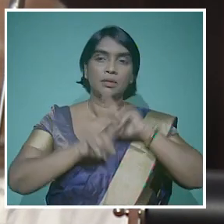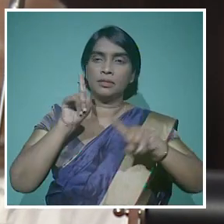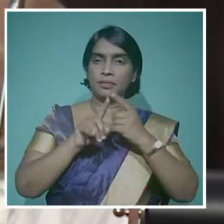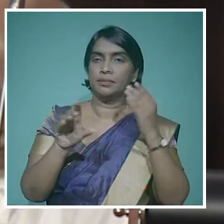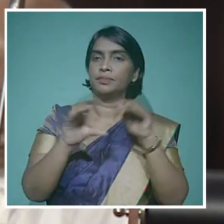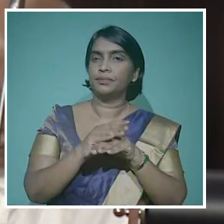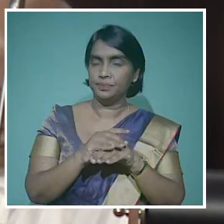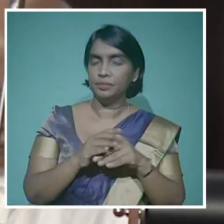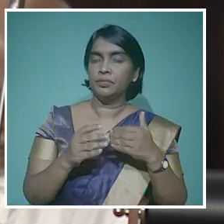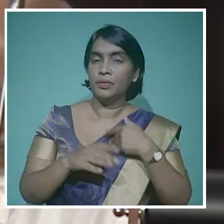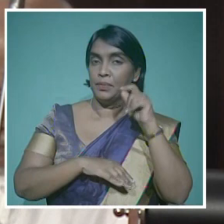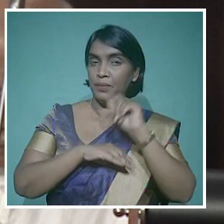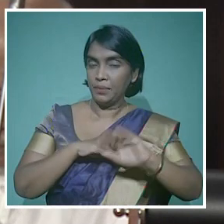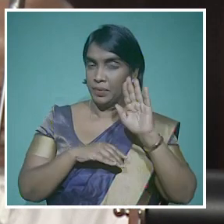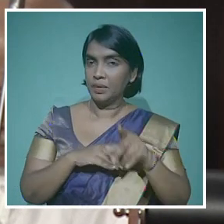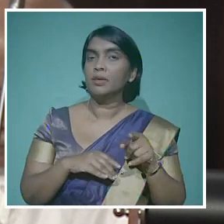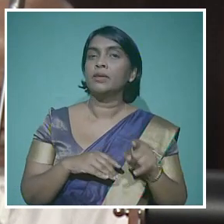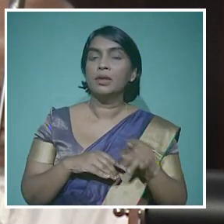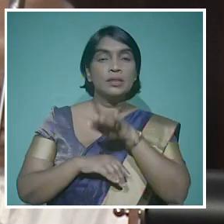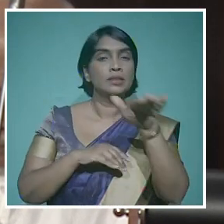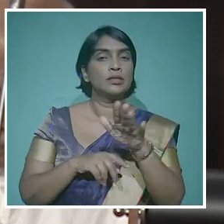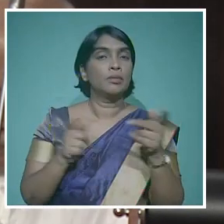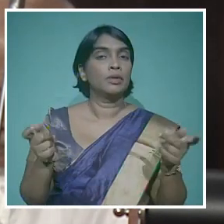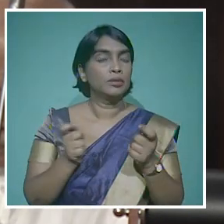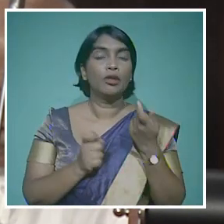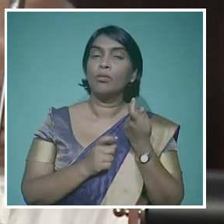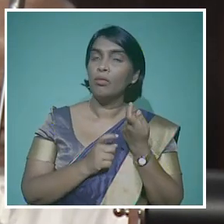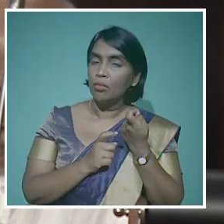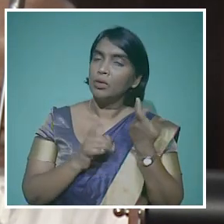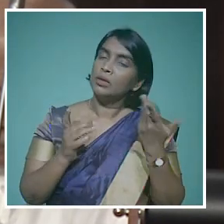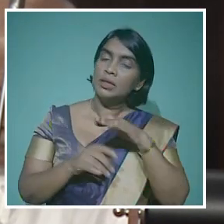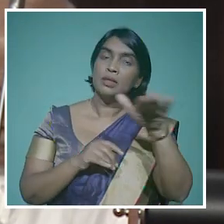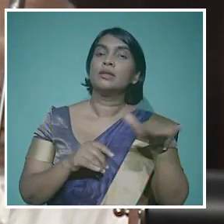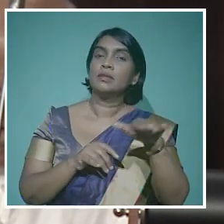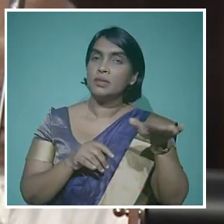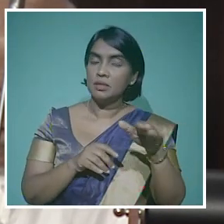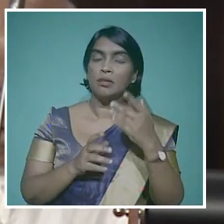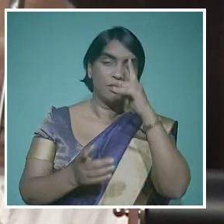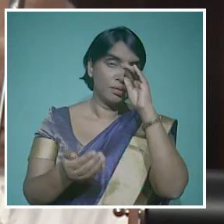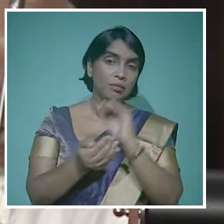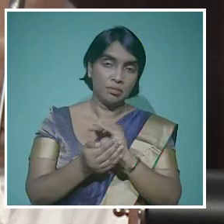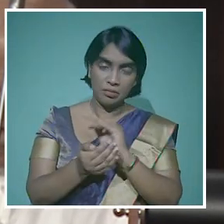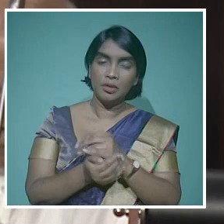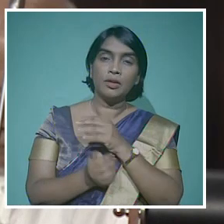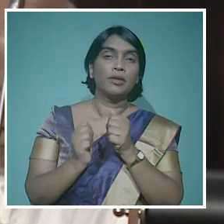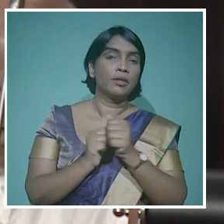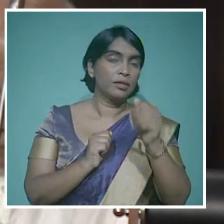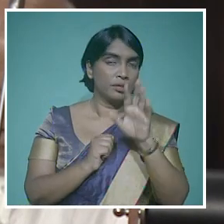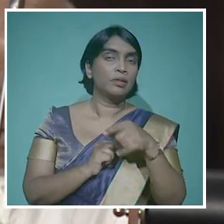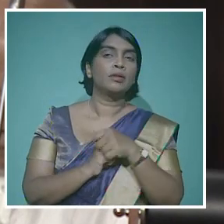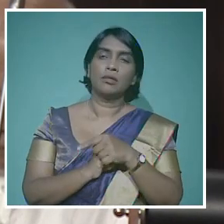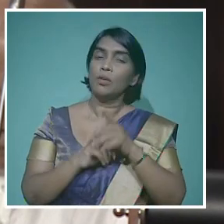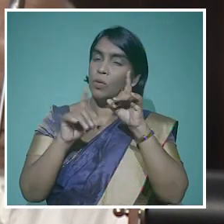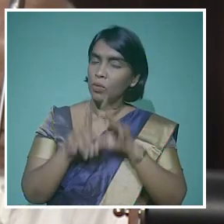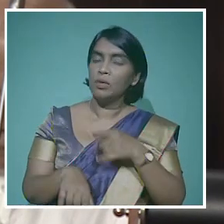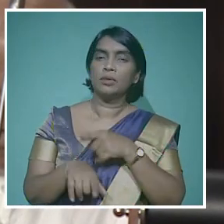කැඳවන්නේ. අප නිර්මාණය කරන සමාජ වෙළඳපොළ ආර්ථිකය නැත්නම් සමාජ ආරක්ෂණ විවෘත ආර්ථිකය ඔස්සේ මෙන්ම